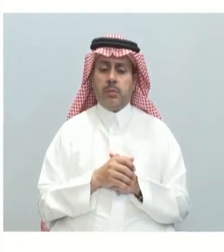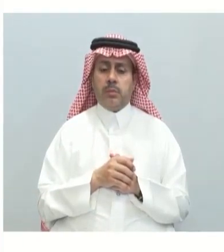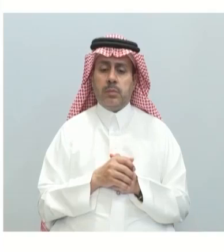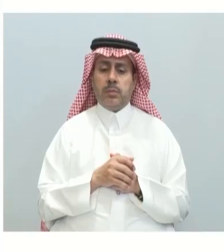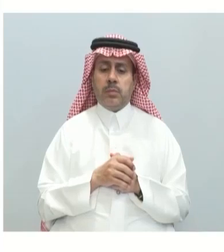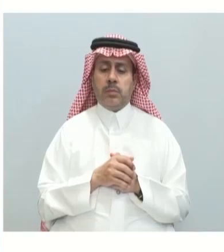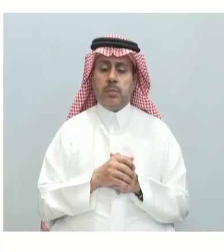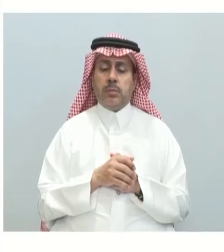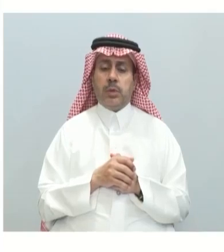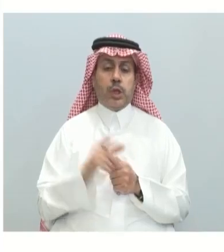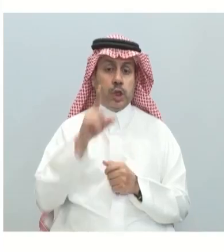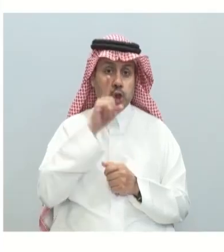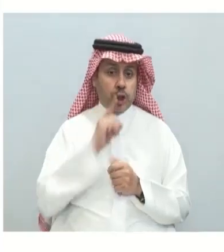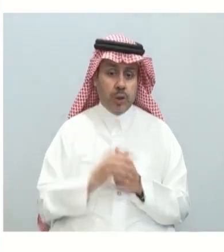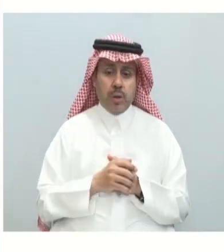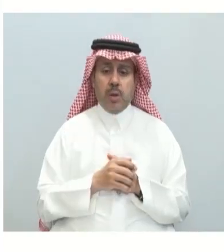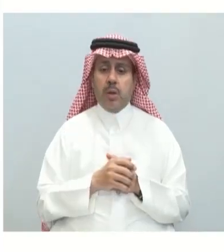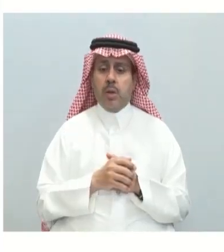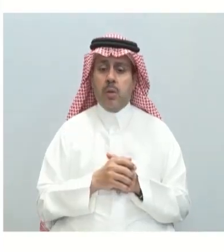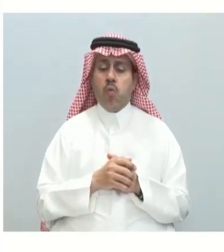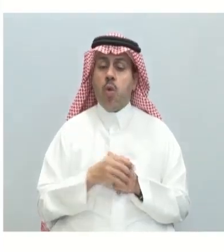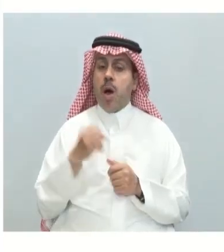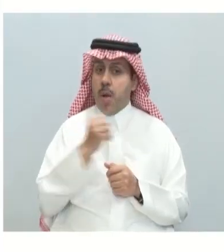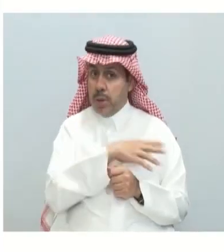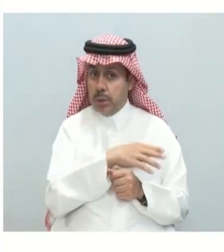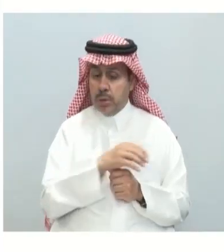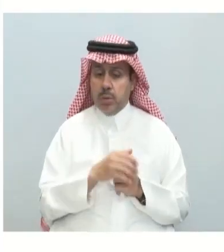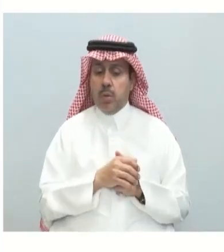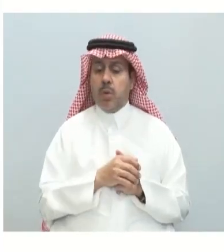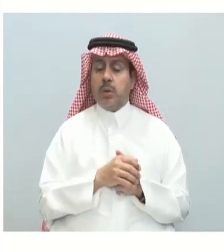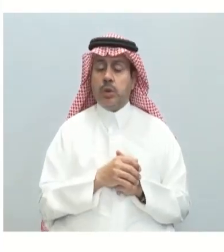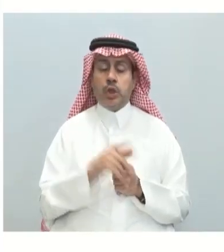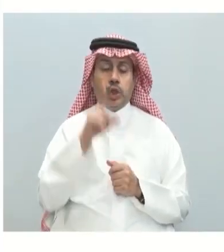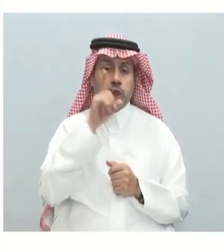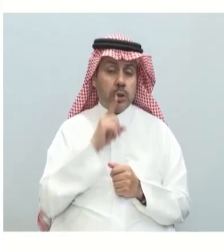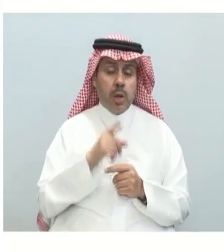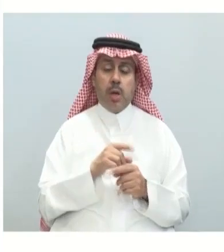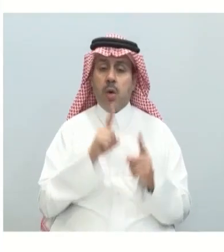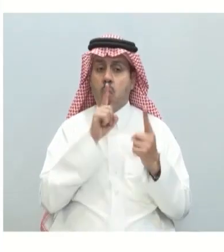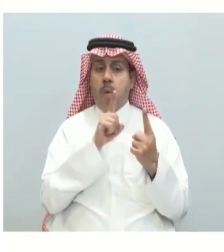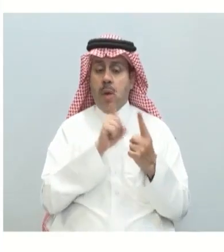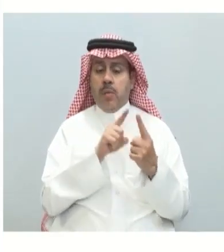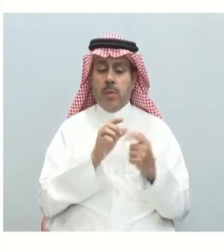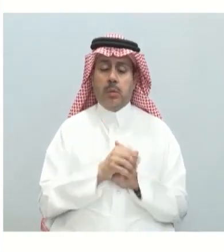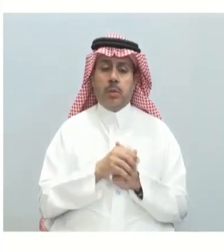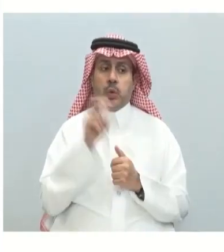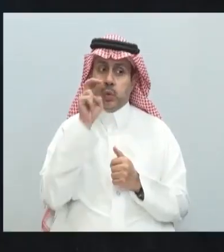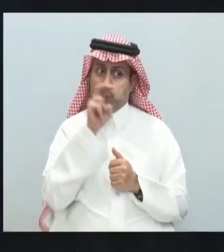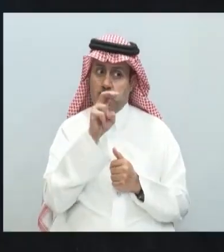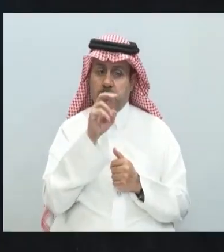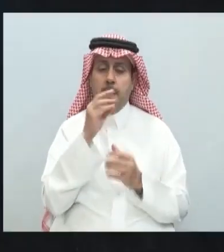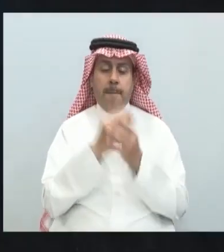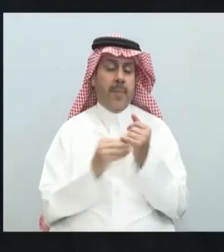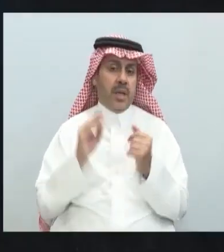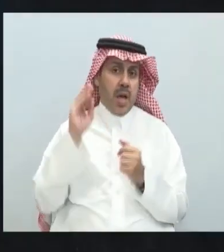الايتين هنا الفائده ان الشيطان وقبيله يرون بني ادم اعطاهم الله تعالى